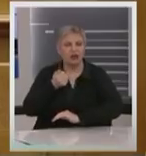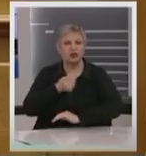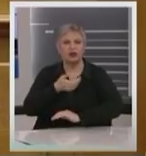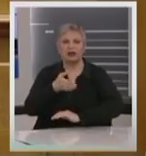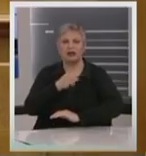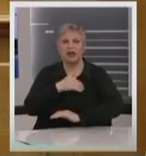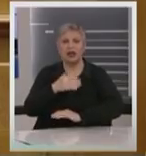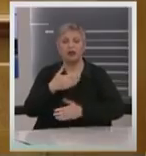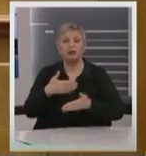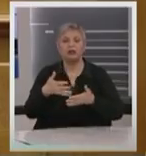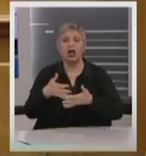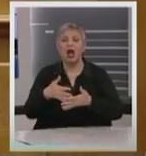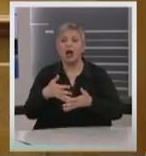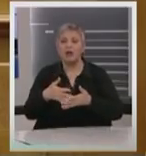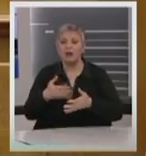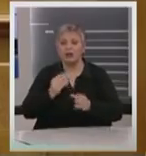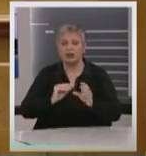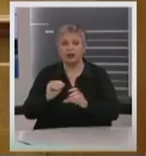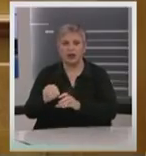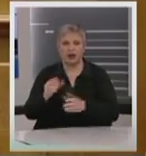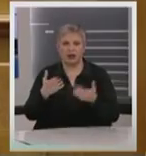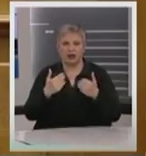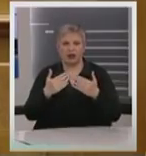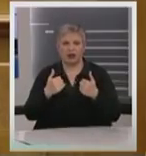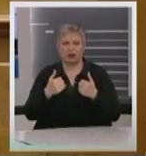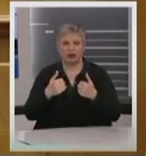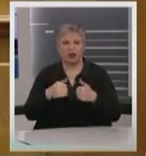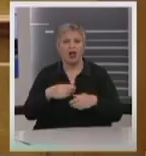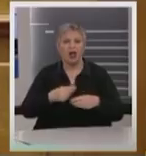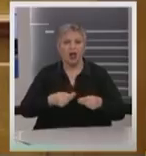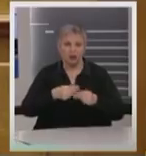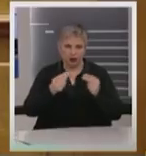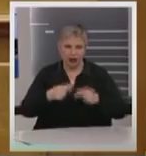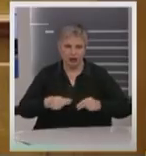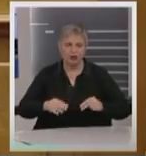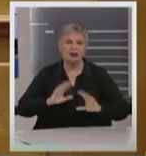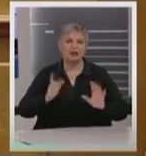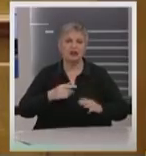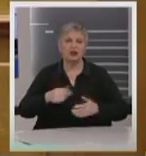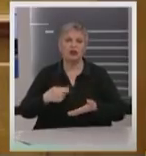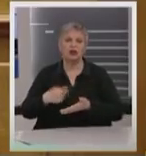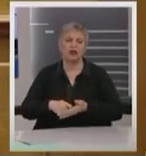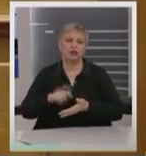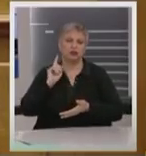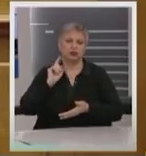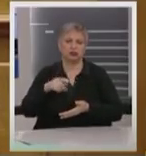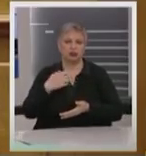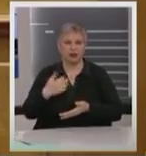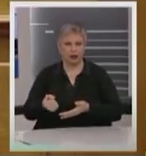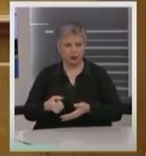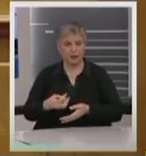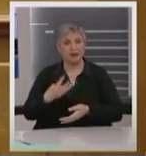να ζητούν απόδειξη, θεριεύοντας με αυτόν τον τρόπο κι άλλο τη φοροδιαφυγή. 3 εκατομμύρια μισθωτοί